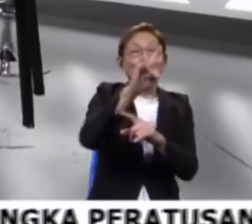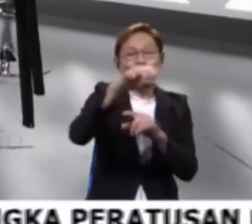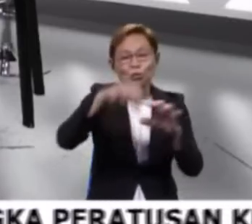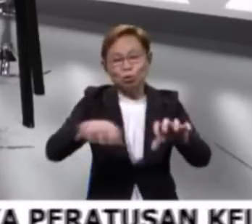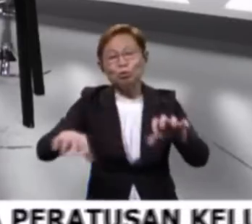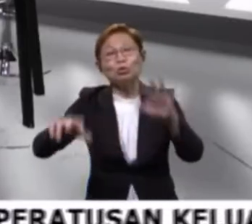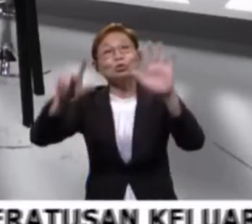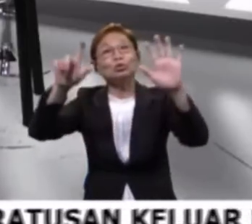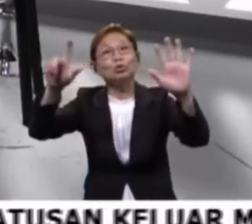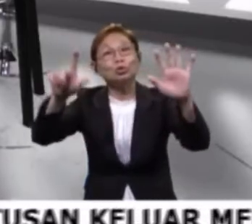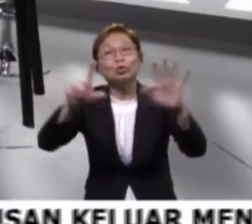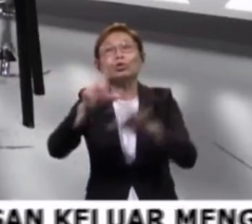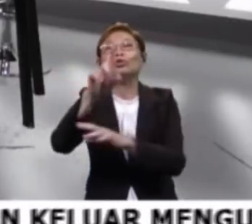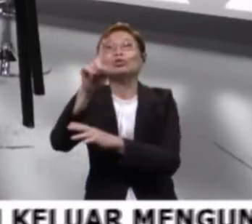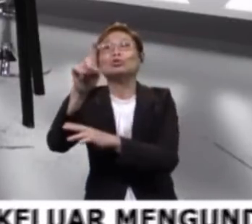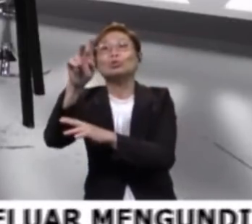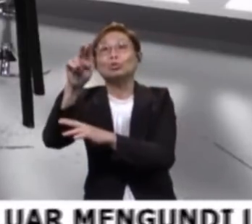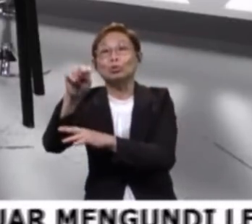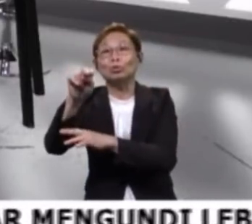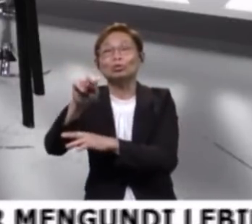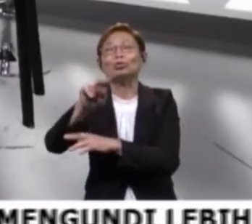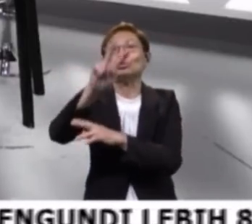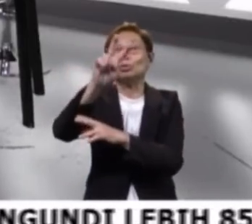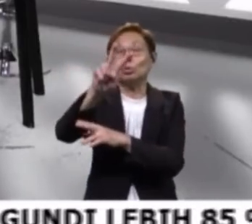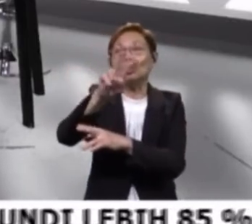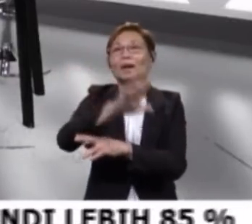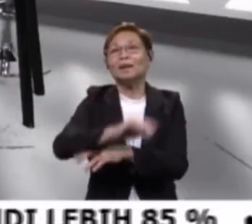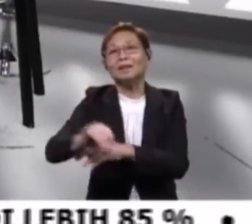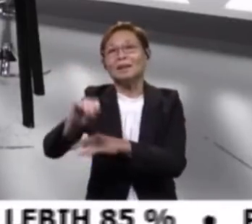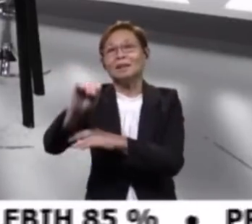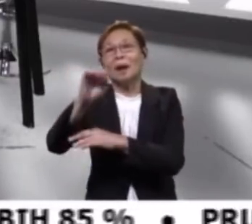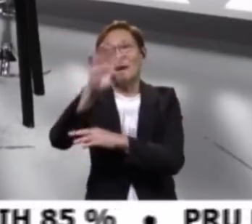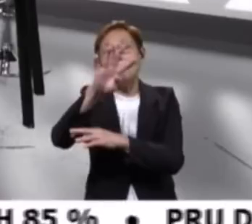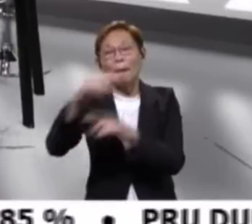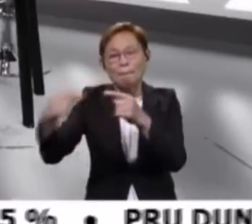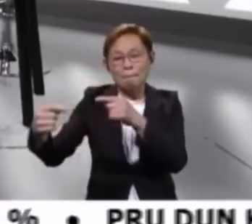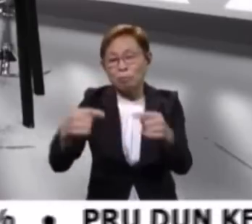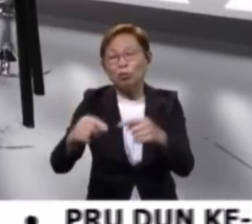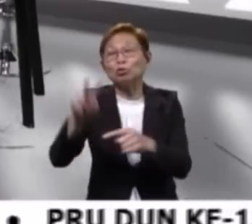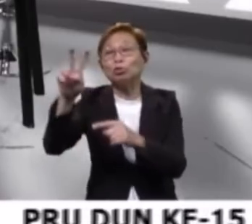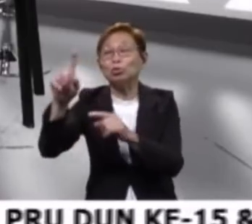penjuru 7 untuk 4 penjuru dunia yang terlibat untuk